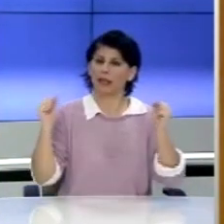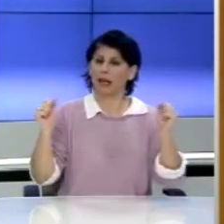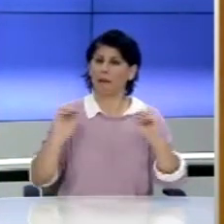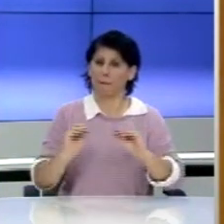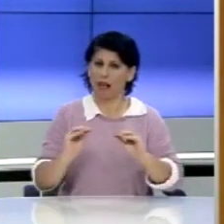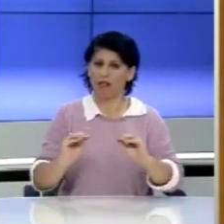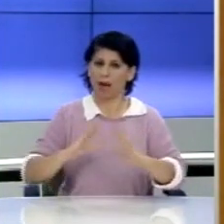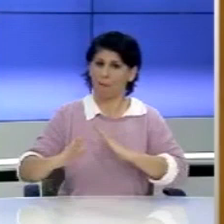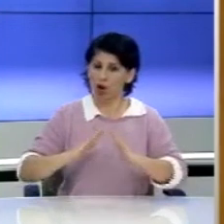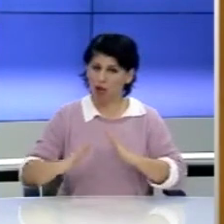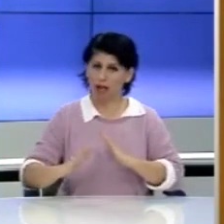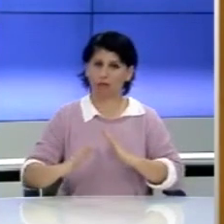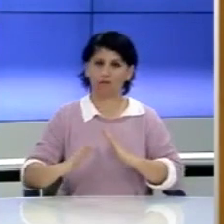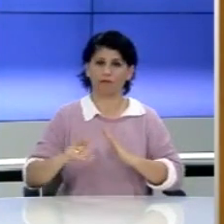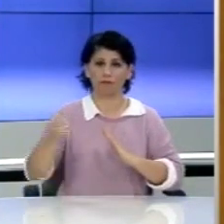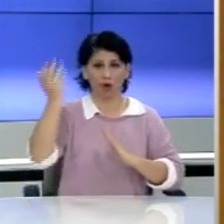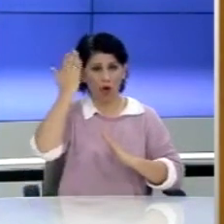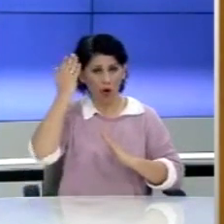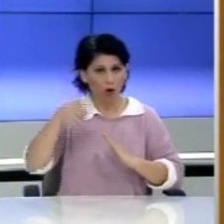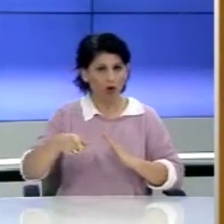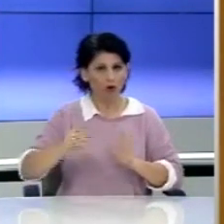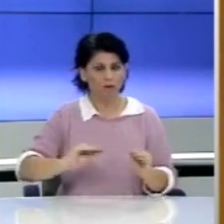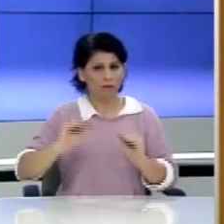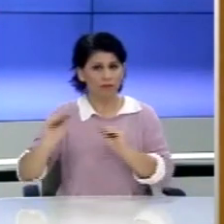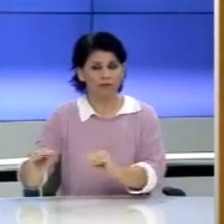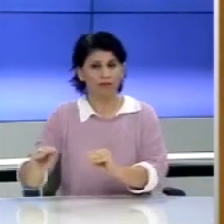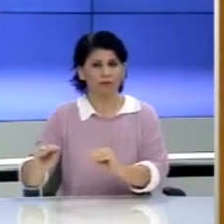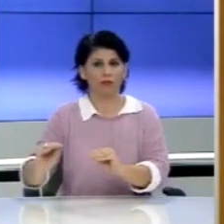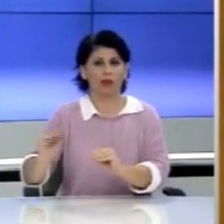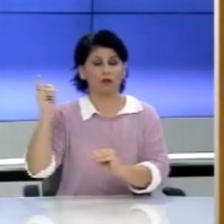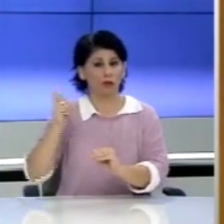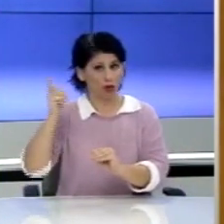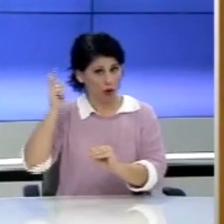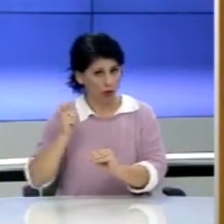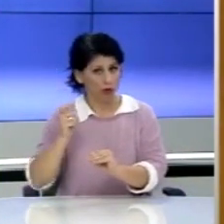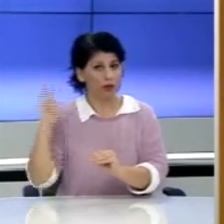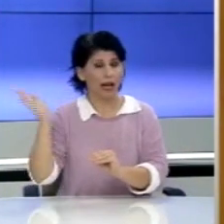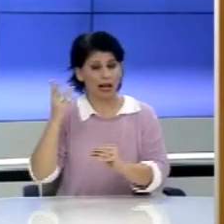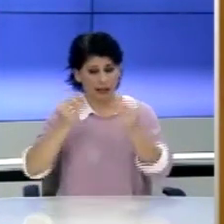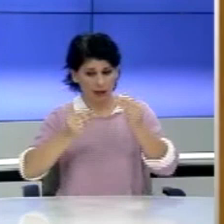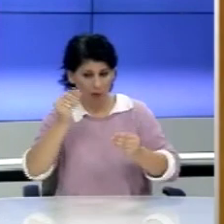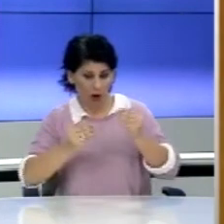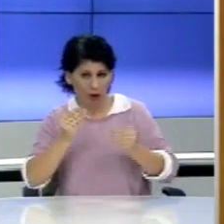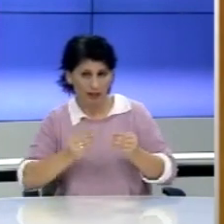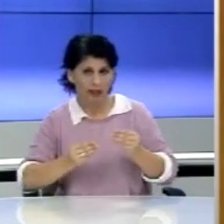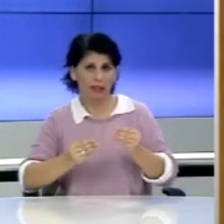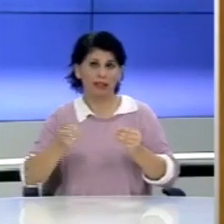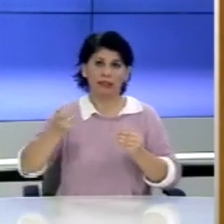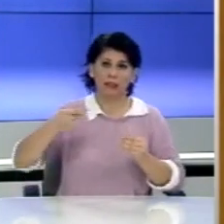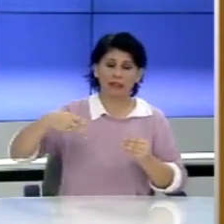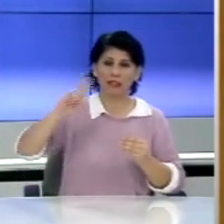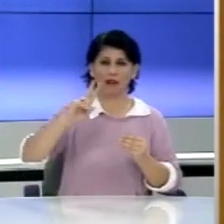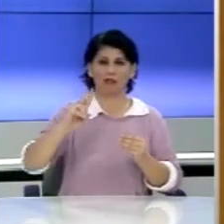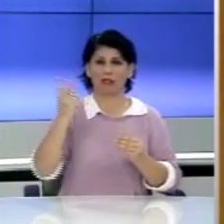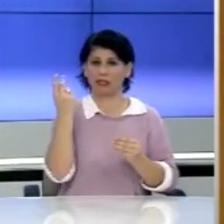παιδεία, πρόνοια, που το κόστος τους μεταφέρεται στους μισθωτούς, αν συνυπολογίσουμε την αύξηση